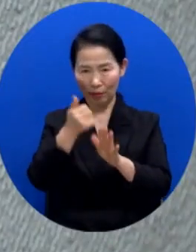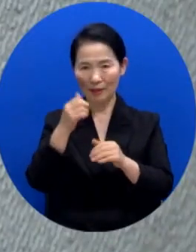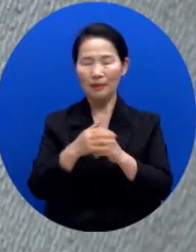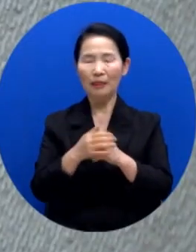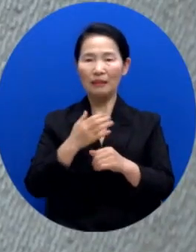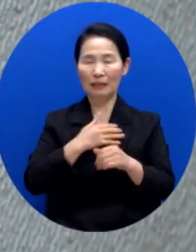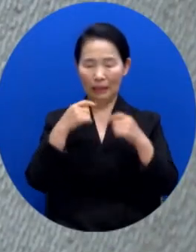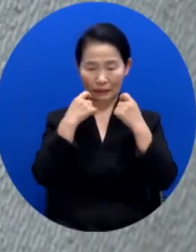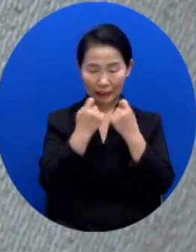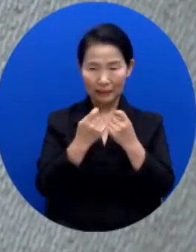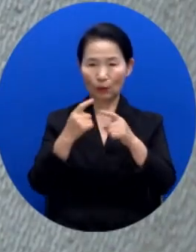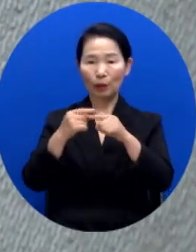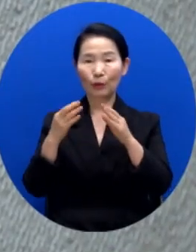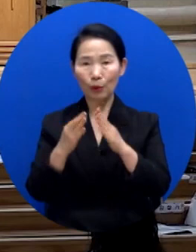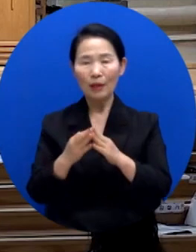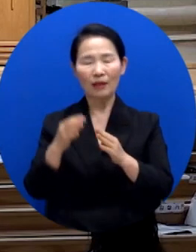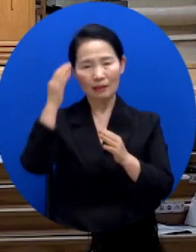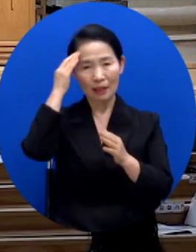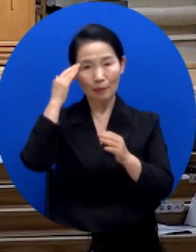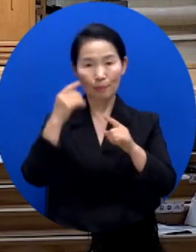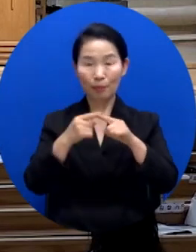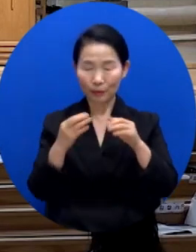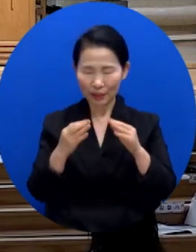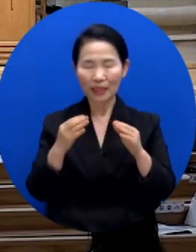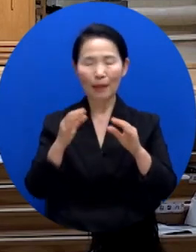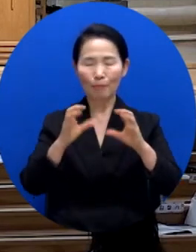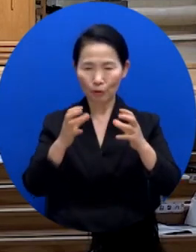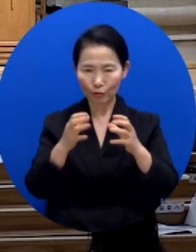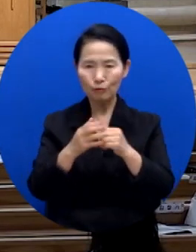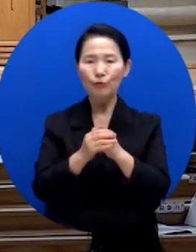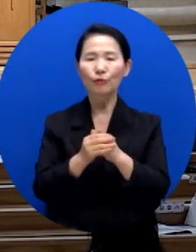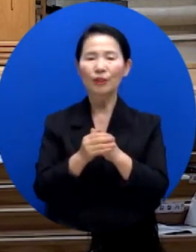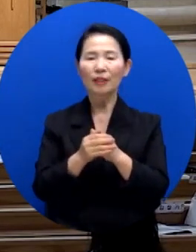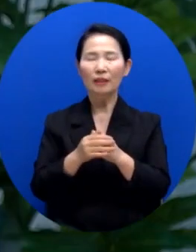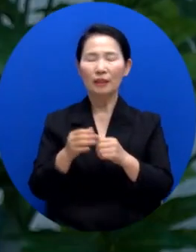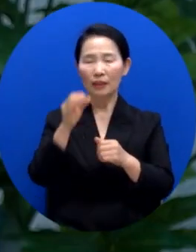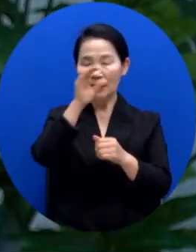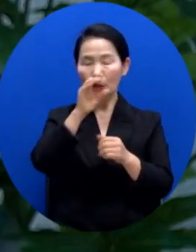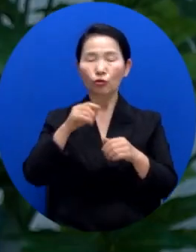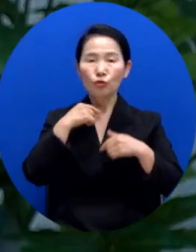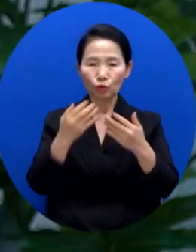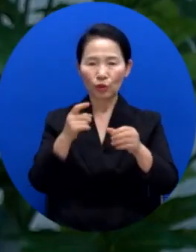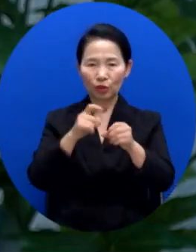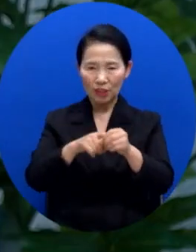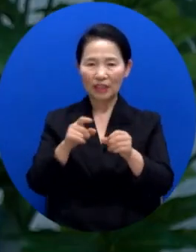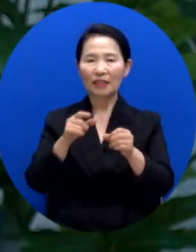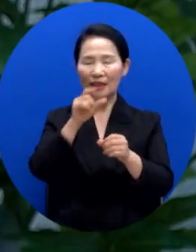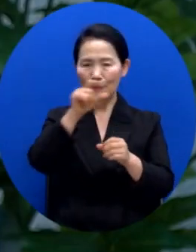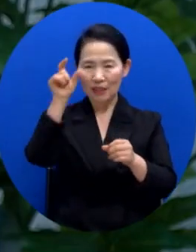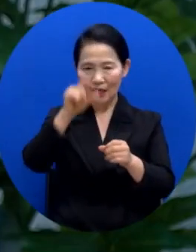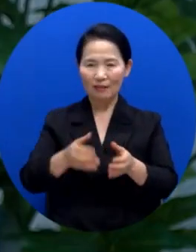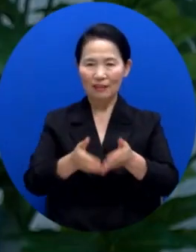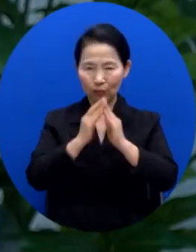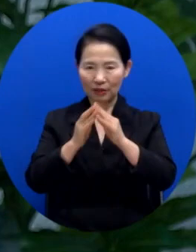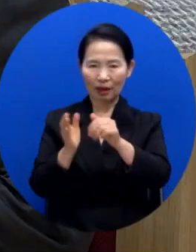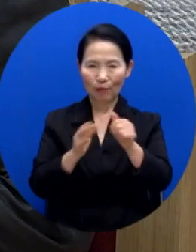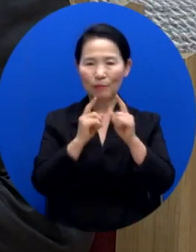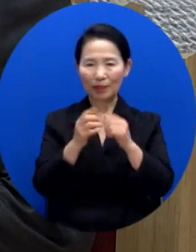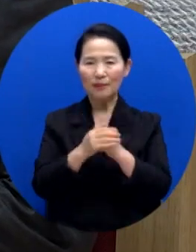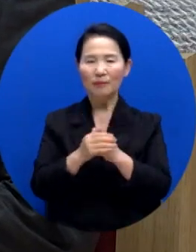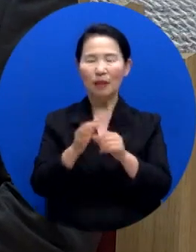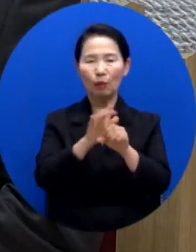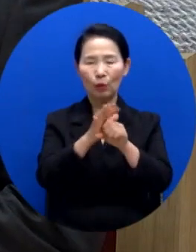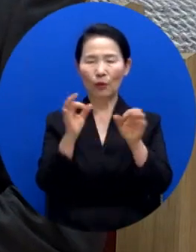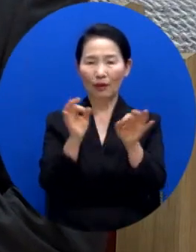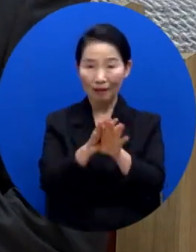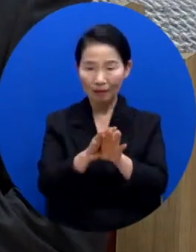자신과 교회 대한민국의 부활을 위해 믿음의 십자가 돼지는 순교적 신앙의 세워 나가자고 건 명했습니다 이어 코로나 종식과